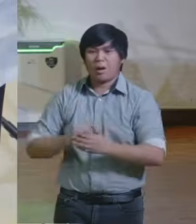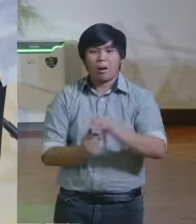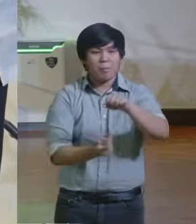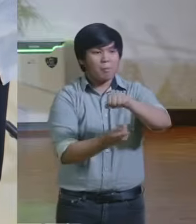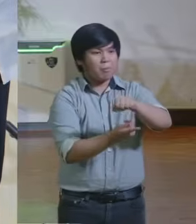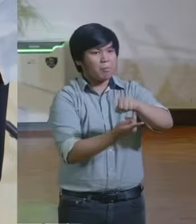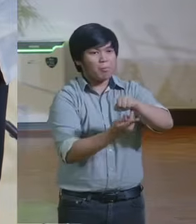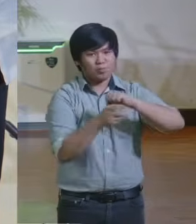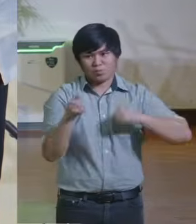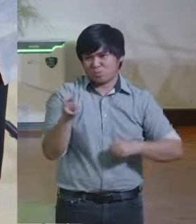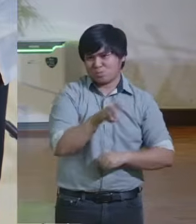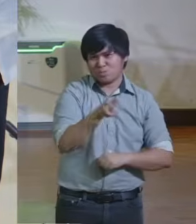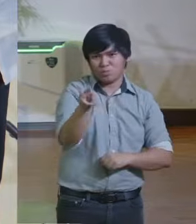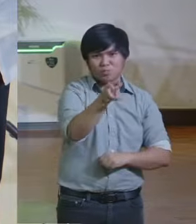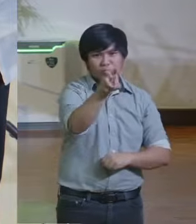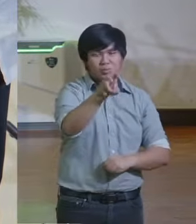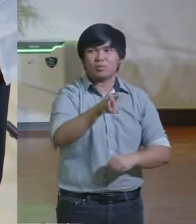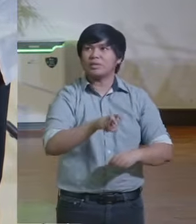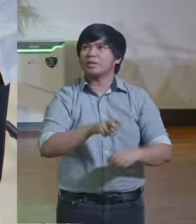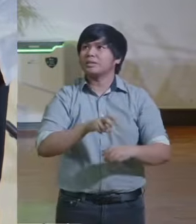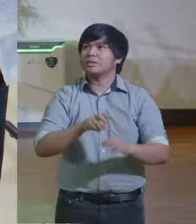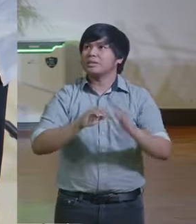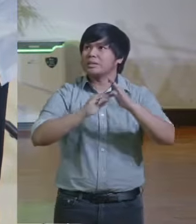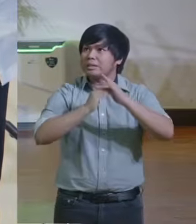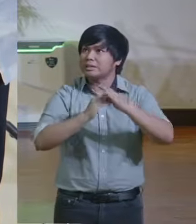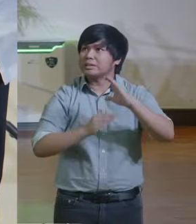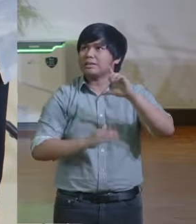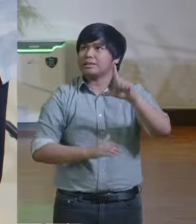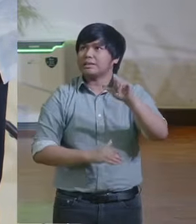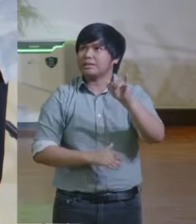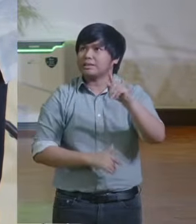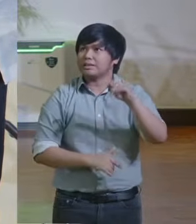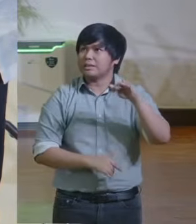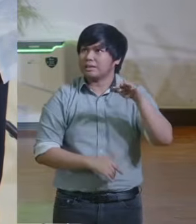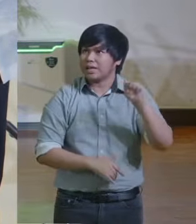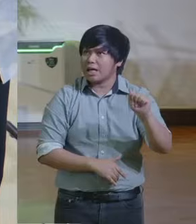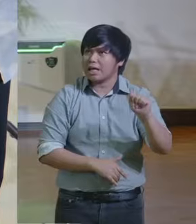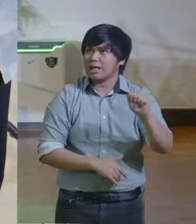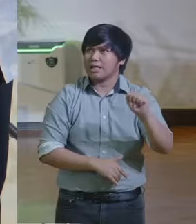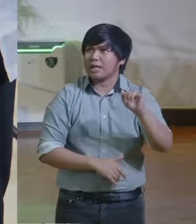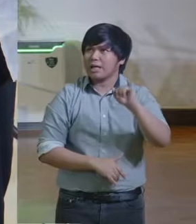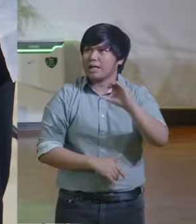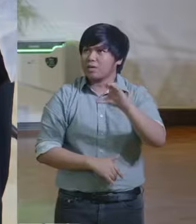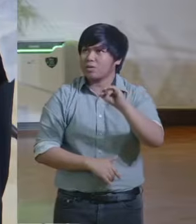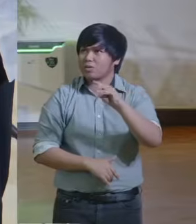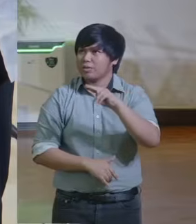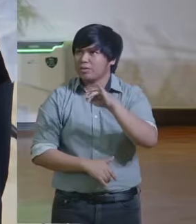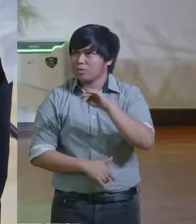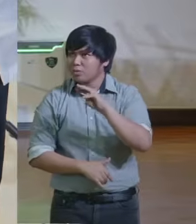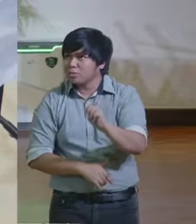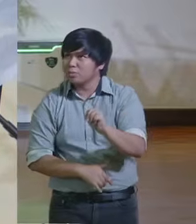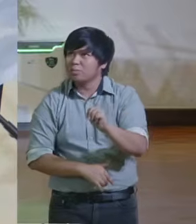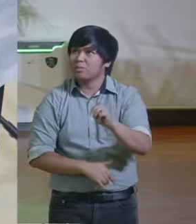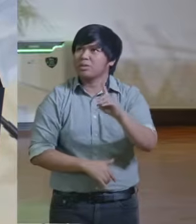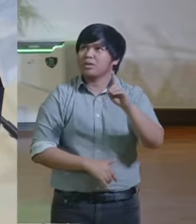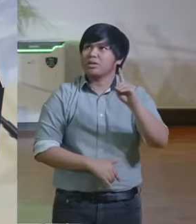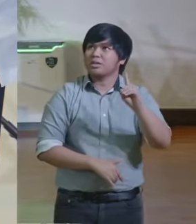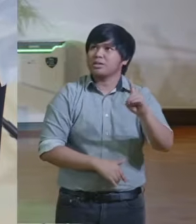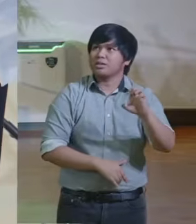No? Lystra, Derbe, Iconium, Antioch, Pisidian